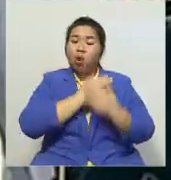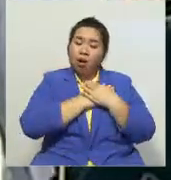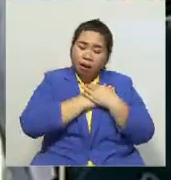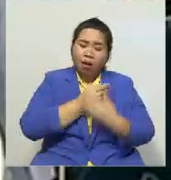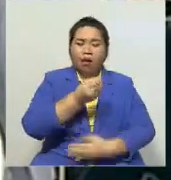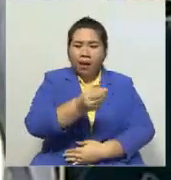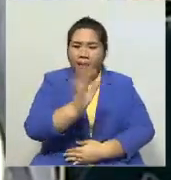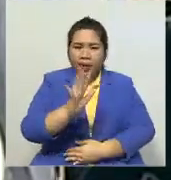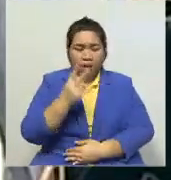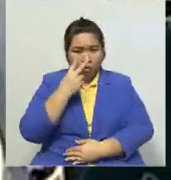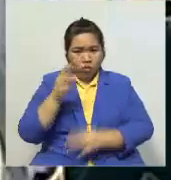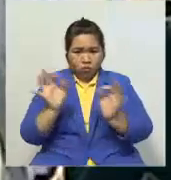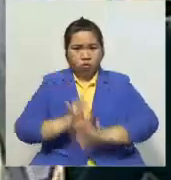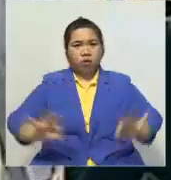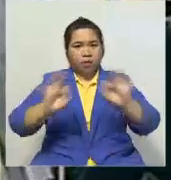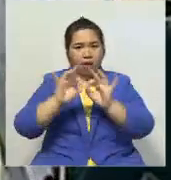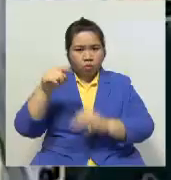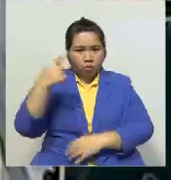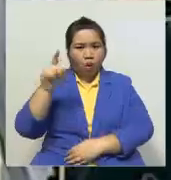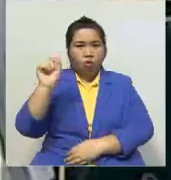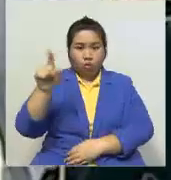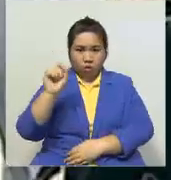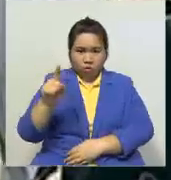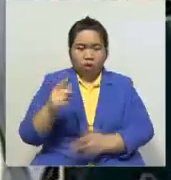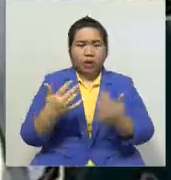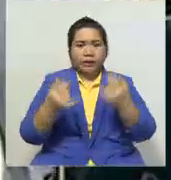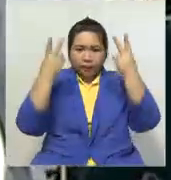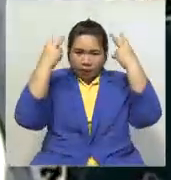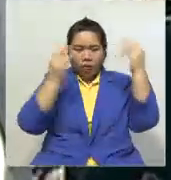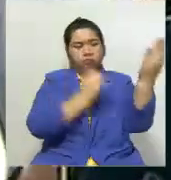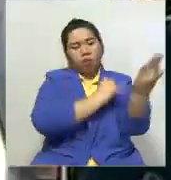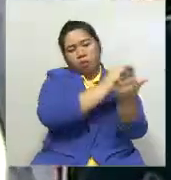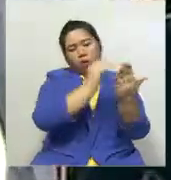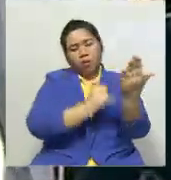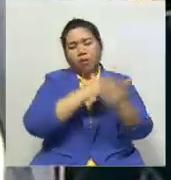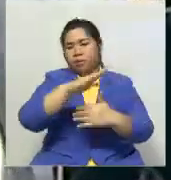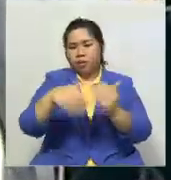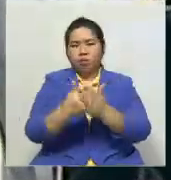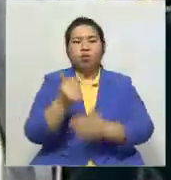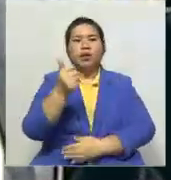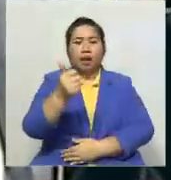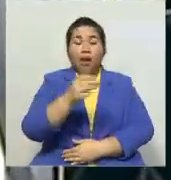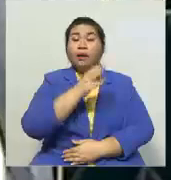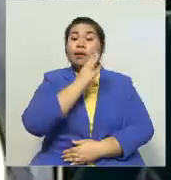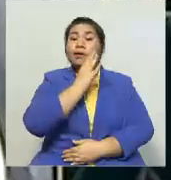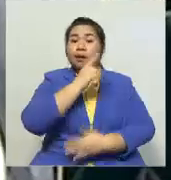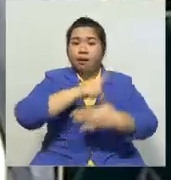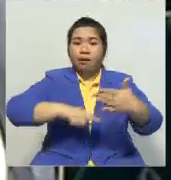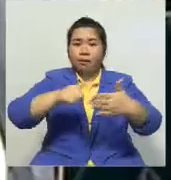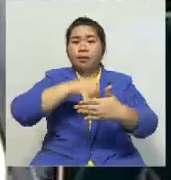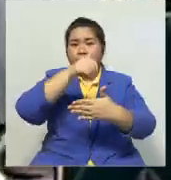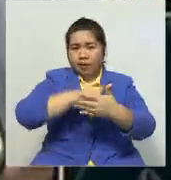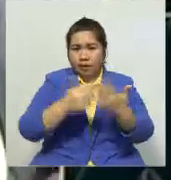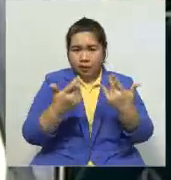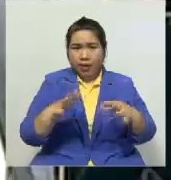จะอนุมัติตามความจำเป็นเร่งด่วนเพราะนายกรัฐมนตรีต้องไปได้ทุกพื้นที่ทุกจังหวัดและหวังว่าแม้มีการเลือกตั้งแล้วรัฐบาลที่มา